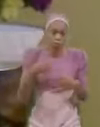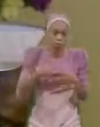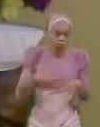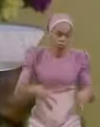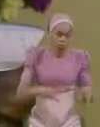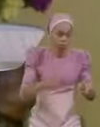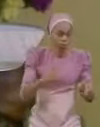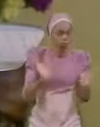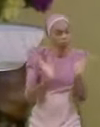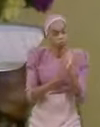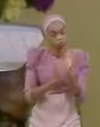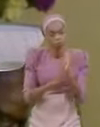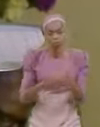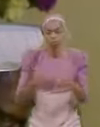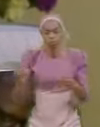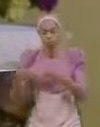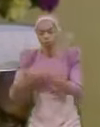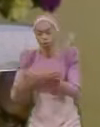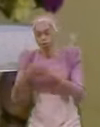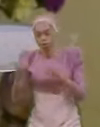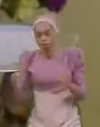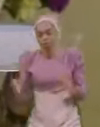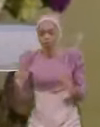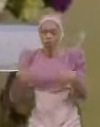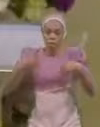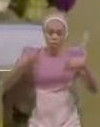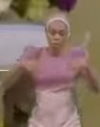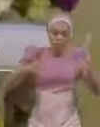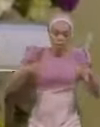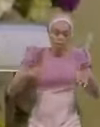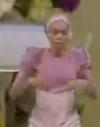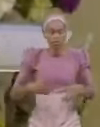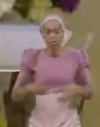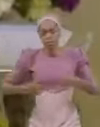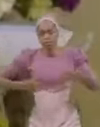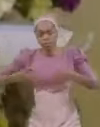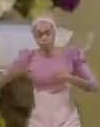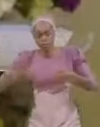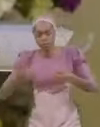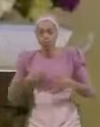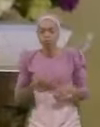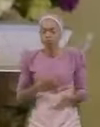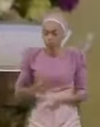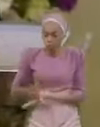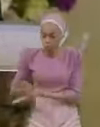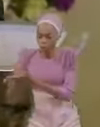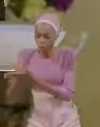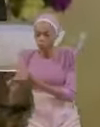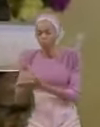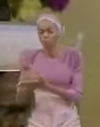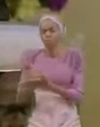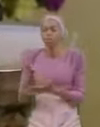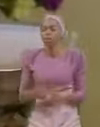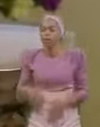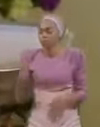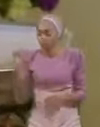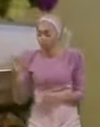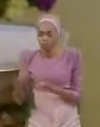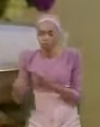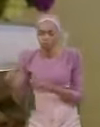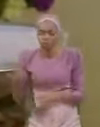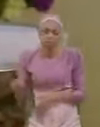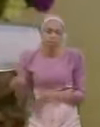il est rencontré marcher dans le bus n'importe où de le montrer la lumière pour les sortir de le